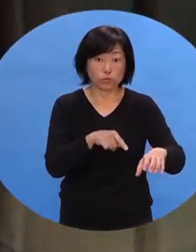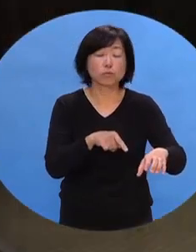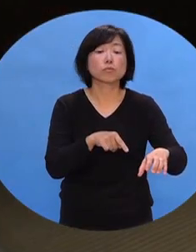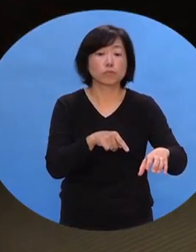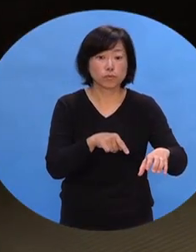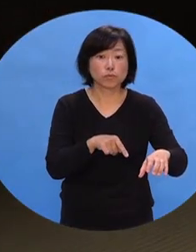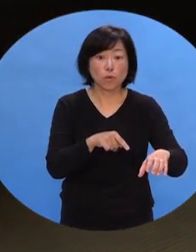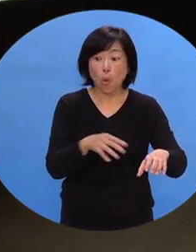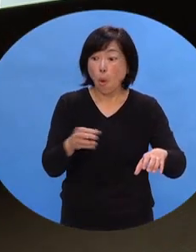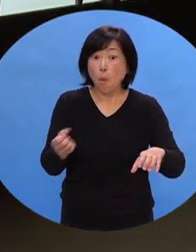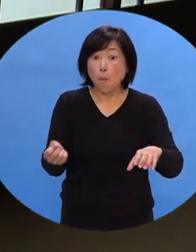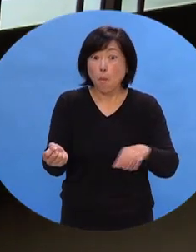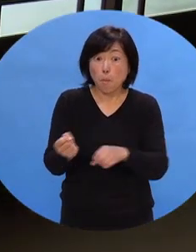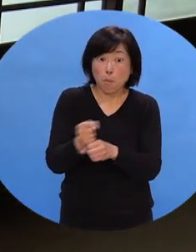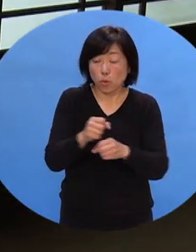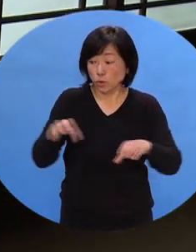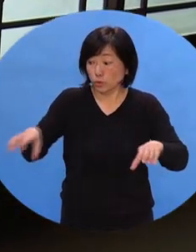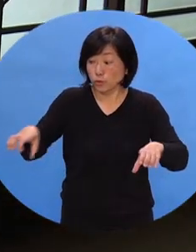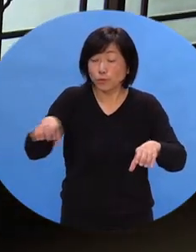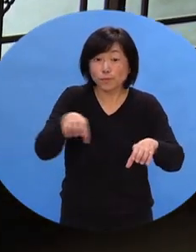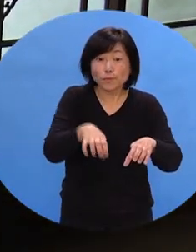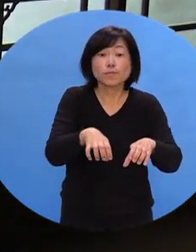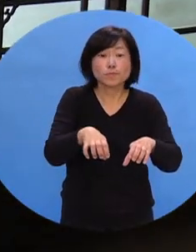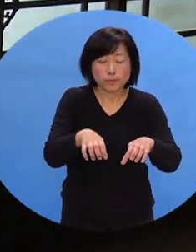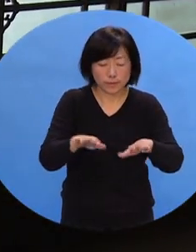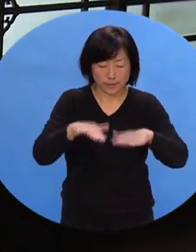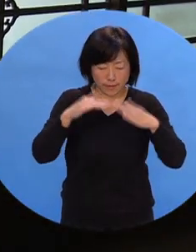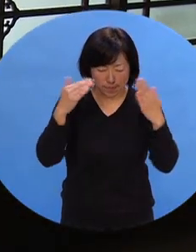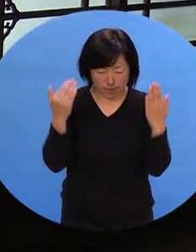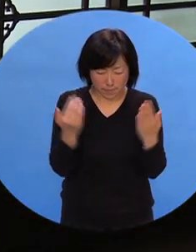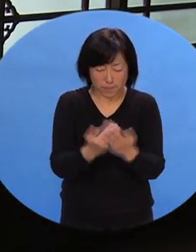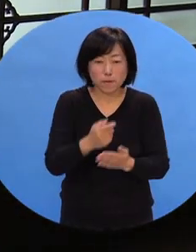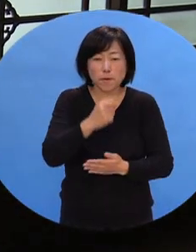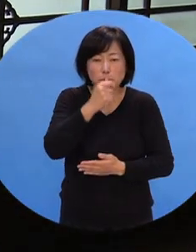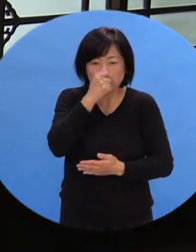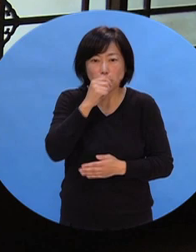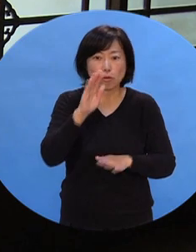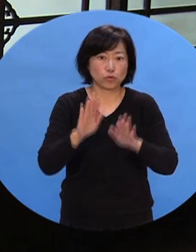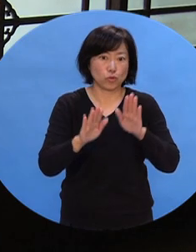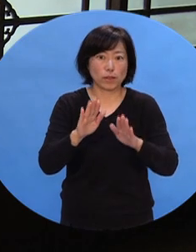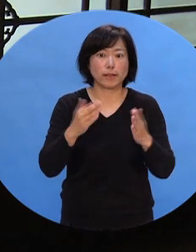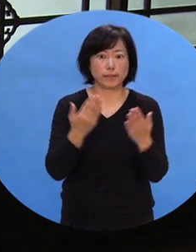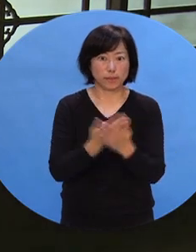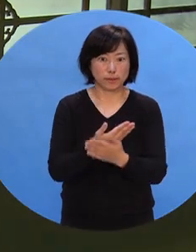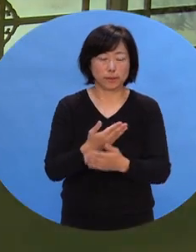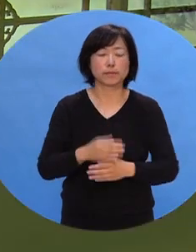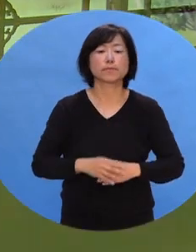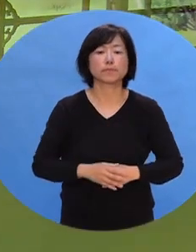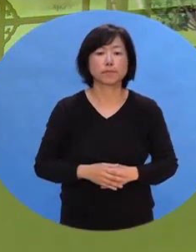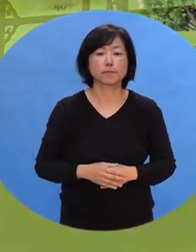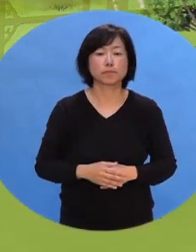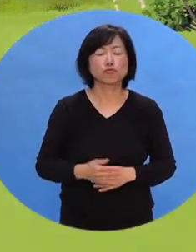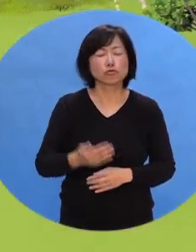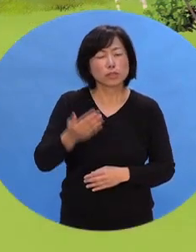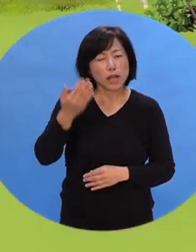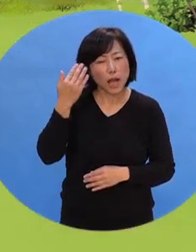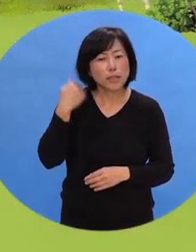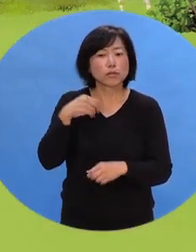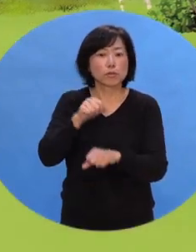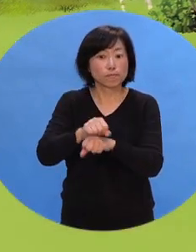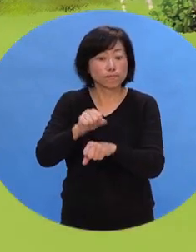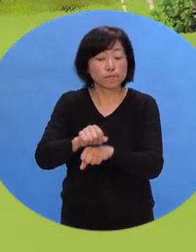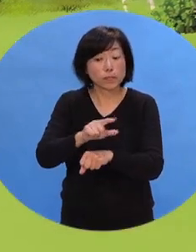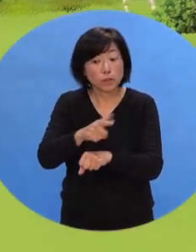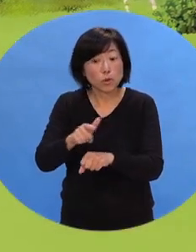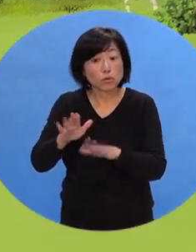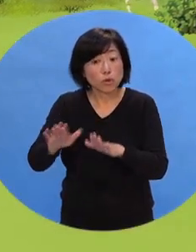ましたので、それを今度戻すことによって、完全なものになると。当時あったそのままの、